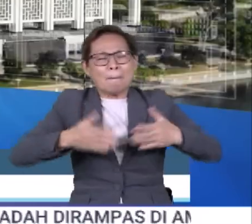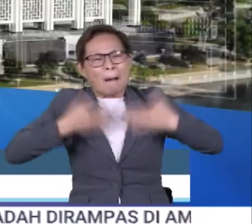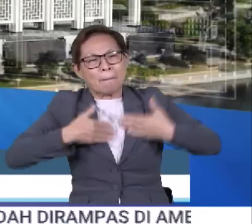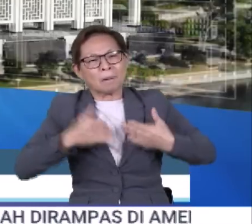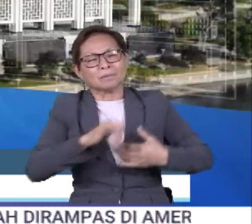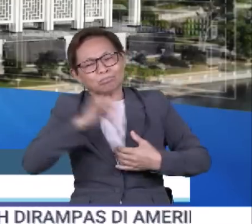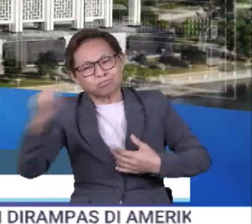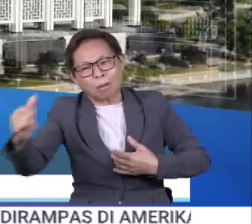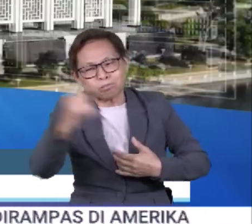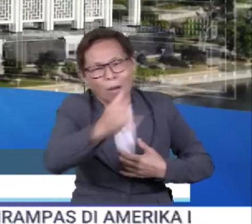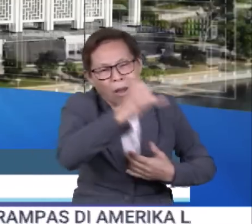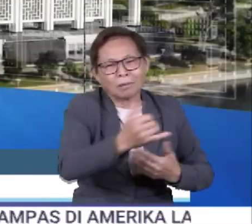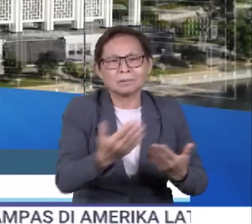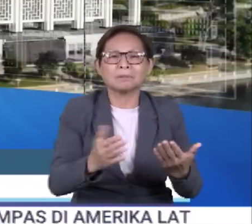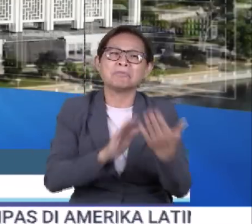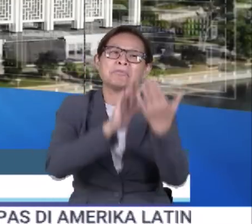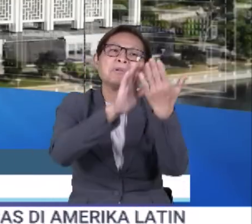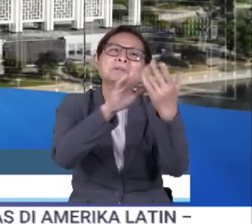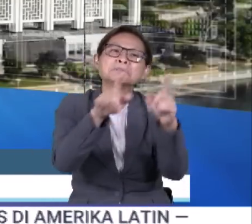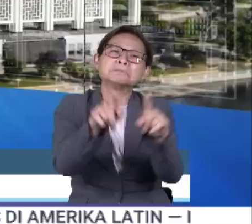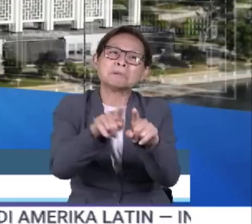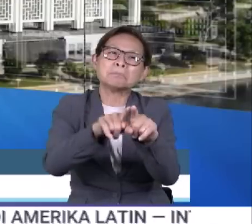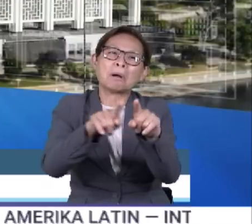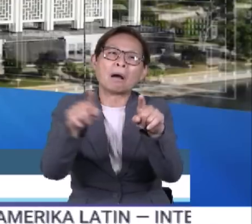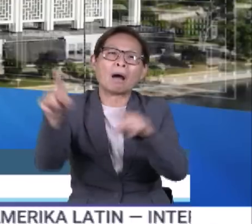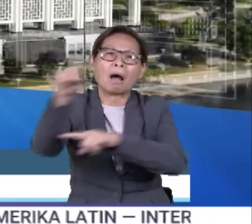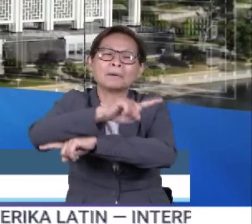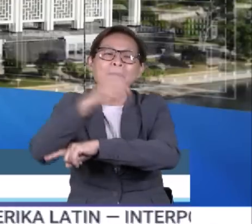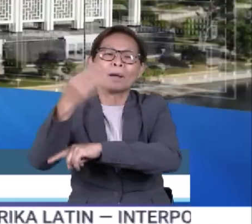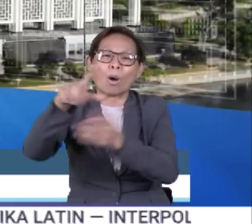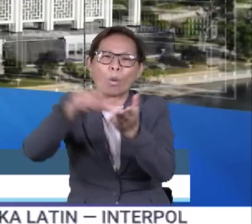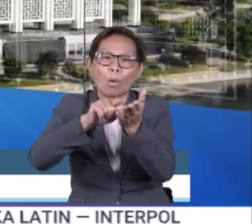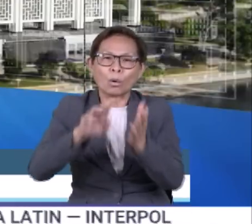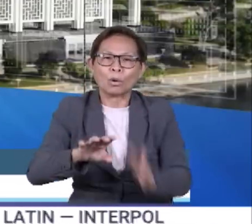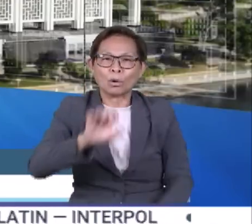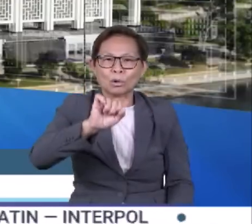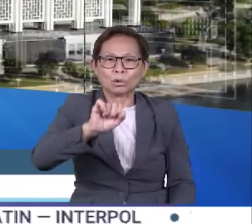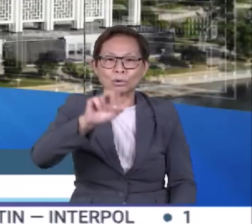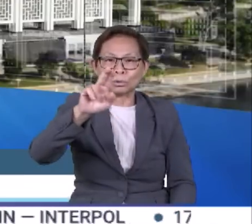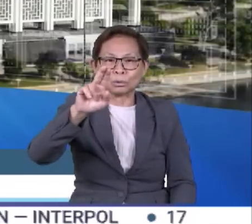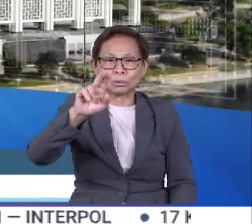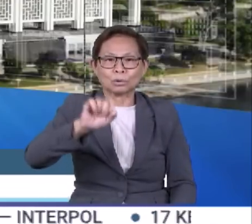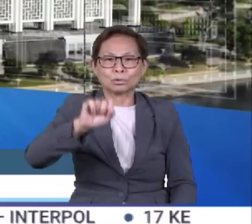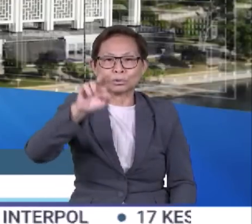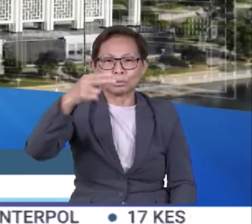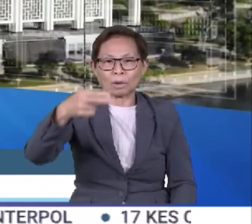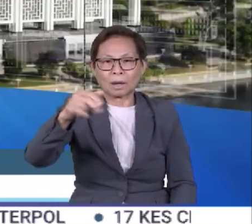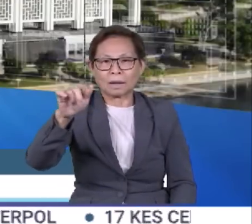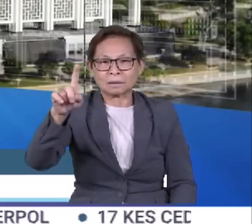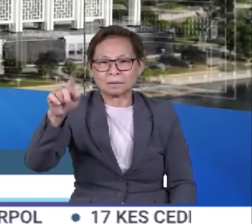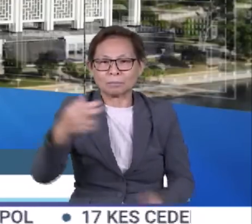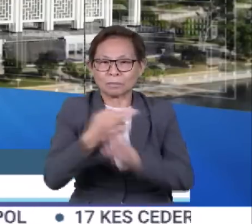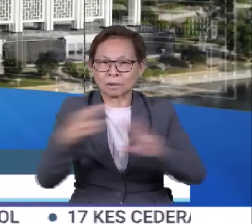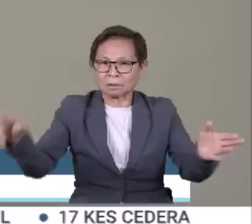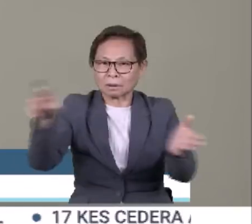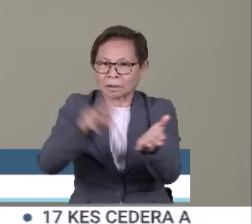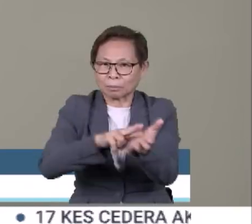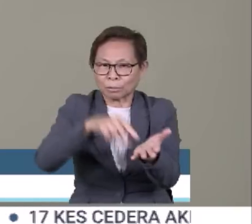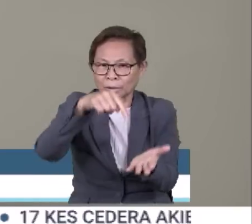hanya dilalui seperti hari-hari biasa. Wartawan Syuhada Hashim menyediakan laporan ini.